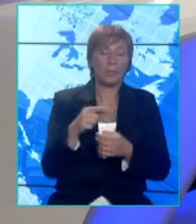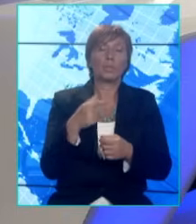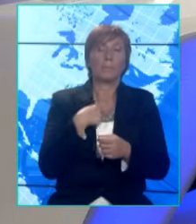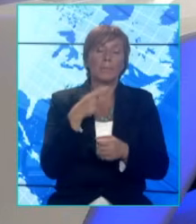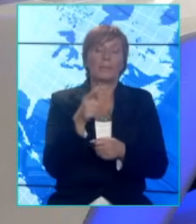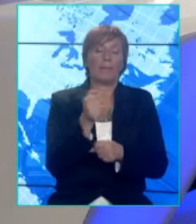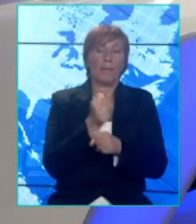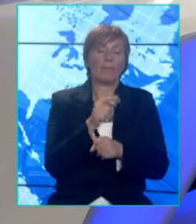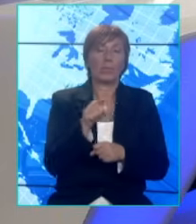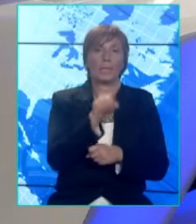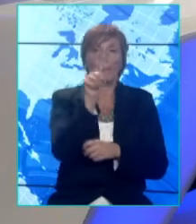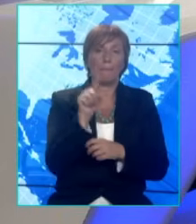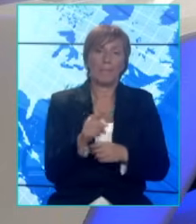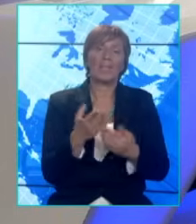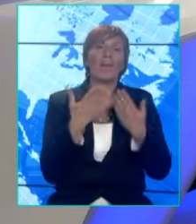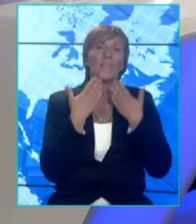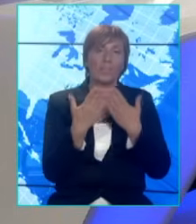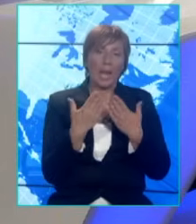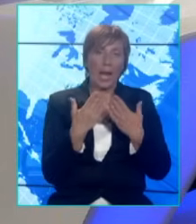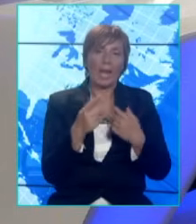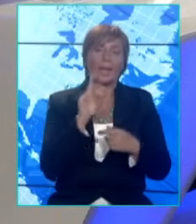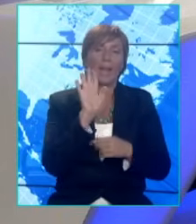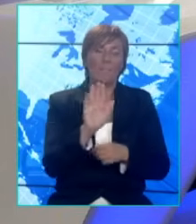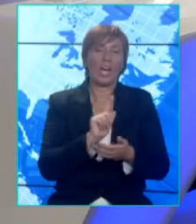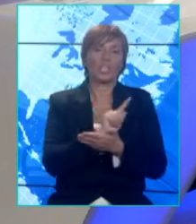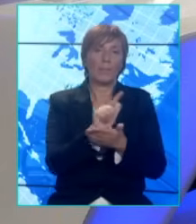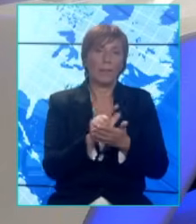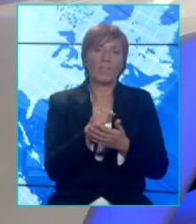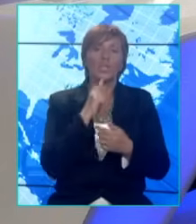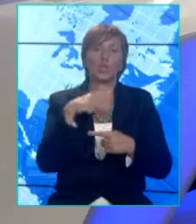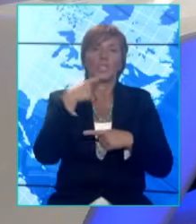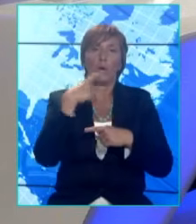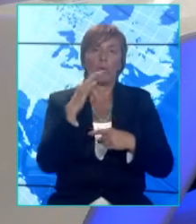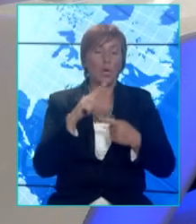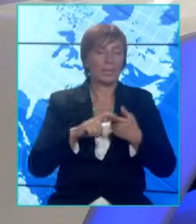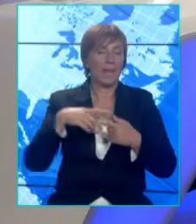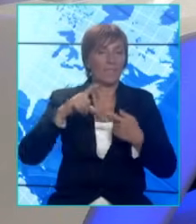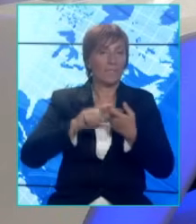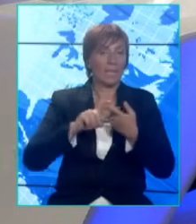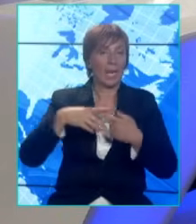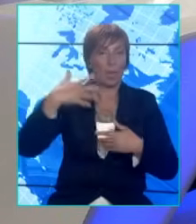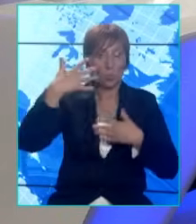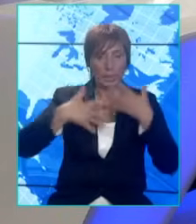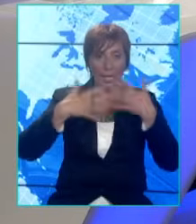se i tim pitanjem. Hvala vam, gospodine Brkiću, na vašem vremenu i što ste govorili za Federalnu televiziju.